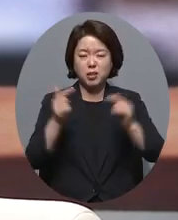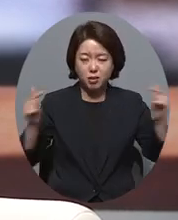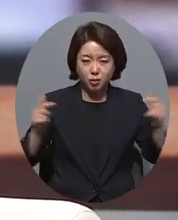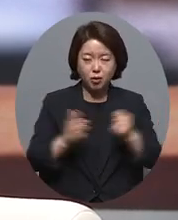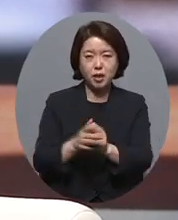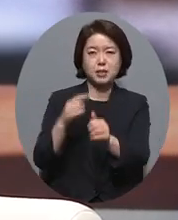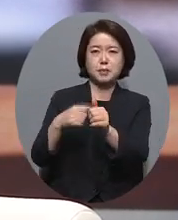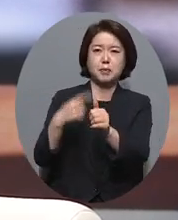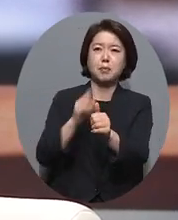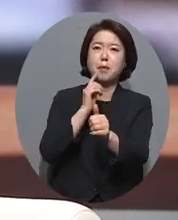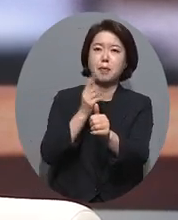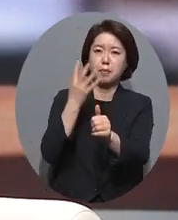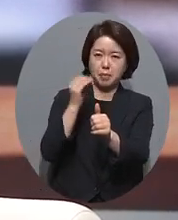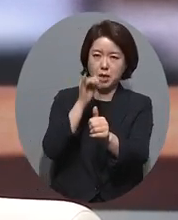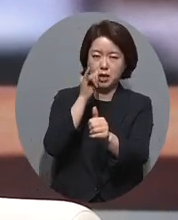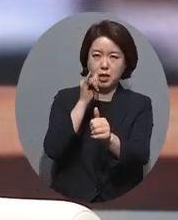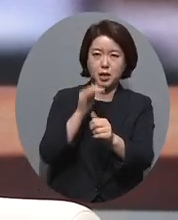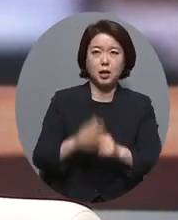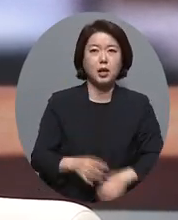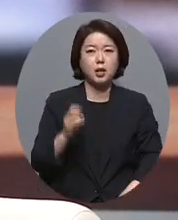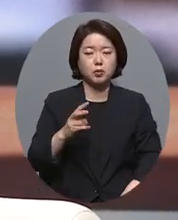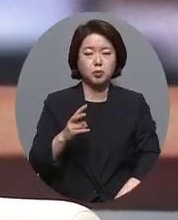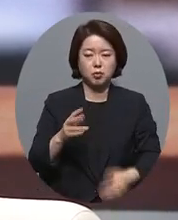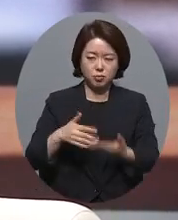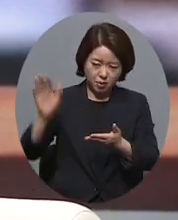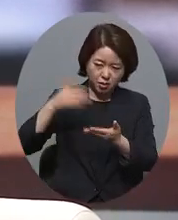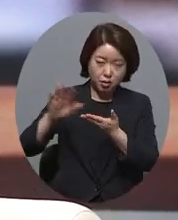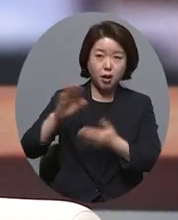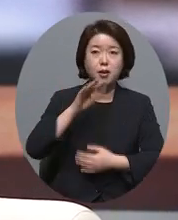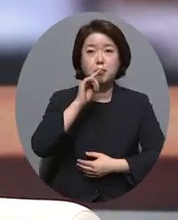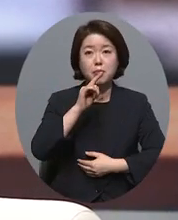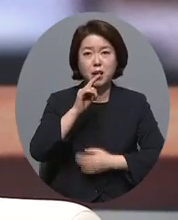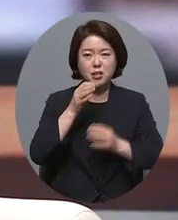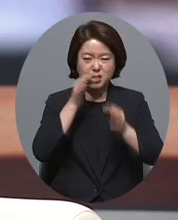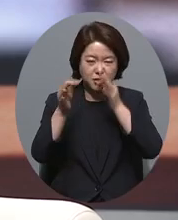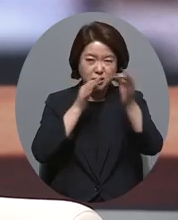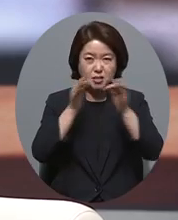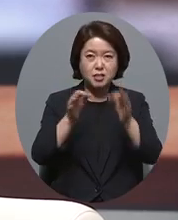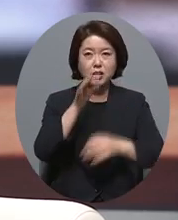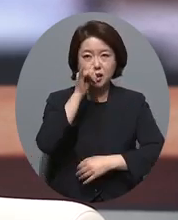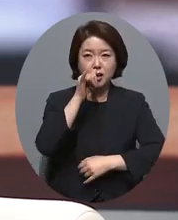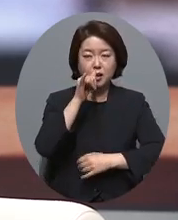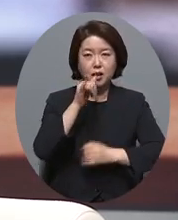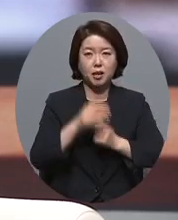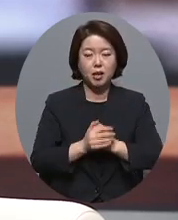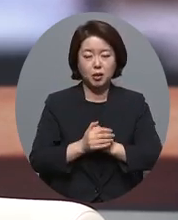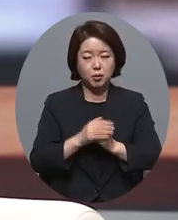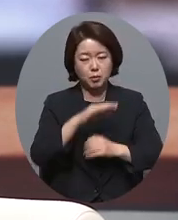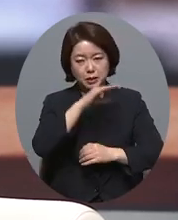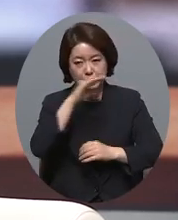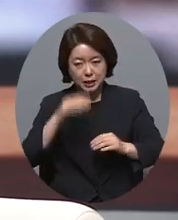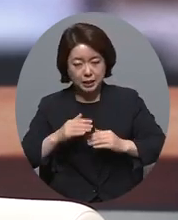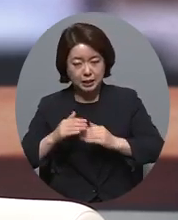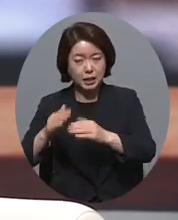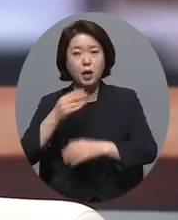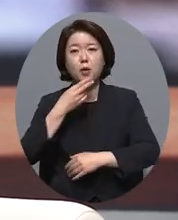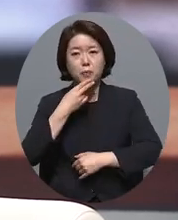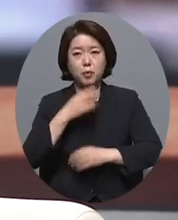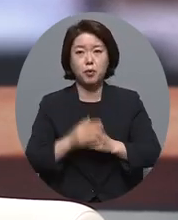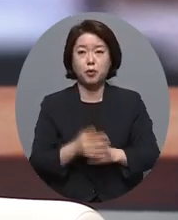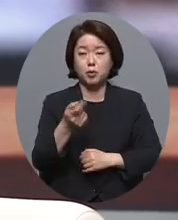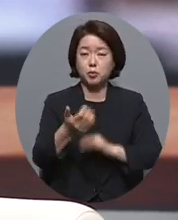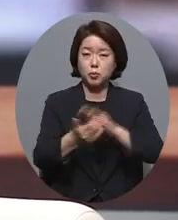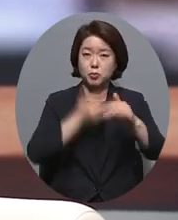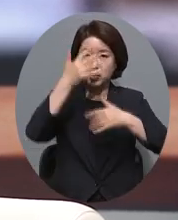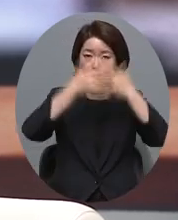비판의 목소리에 나왔고 결국 퇴장하라는 얘기까지 하면서 이제 제대로 진행되지 않았던 적들이 있는데 방금